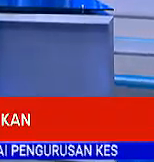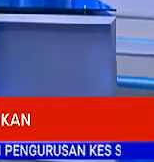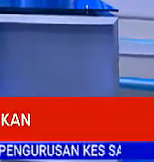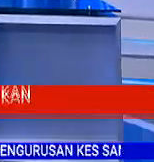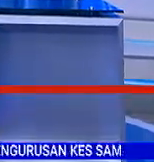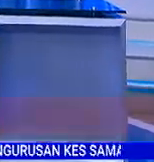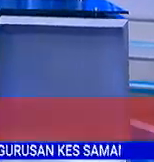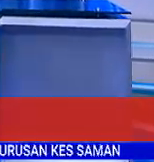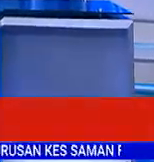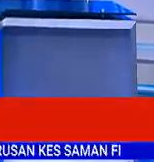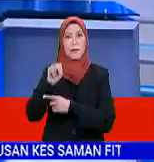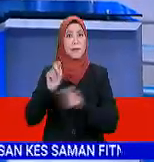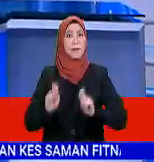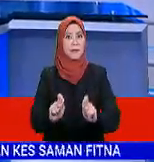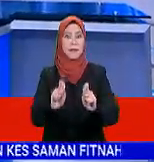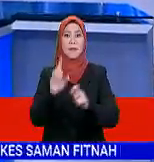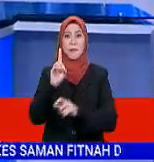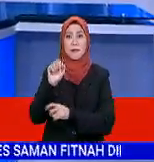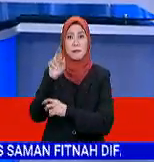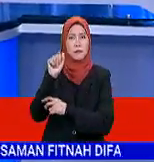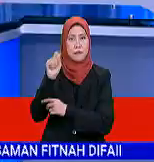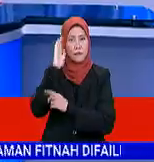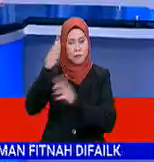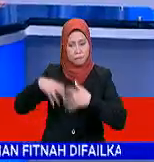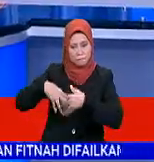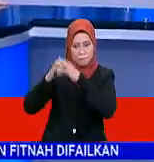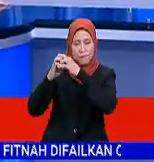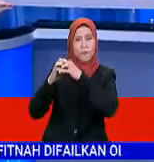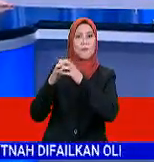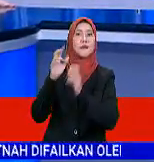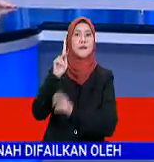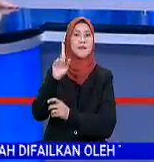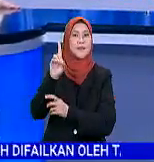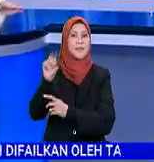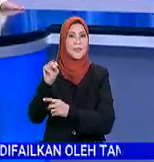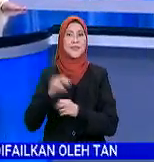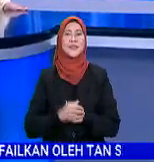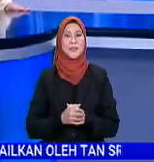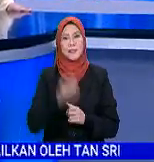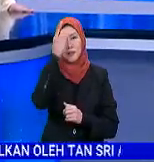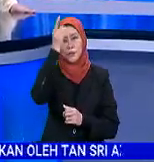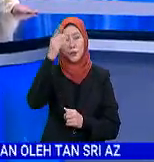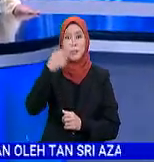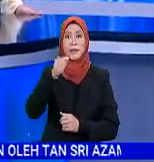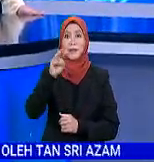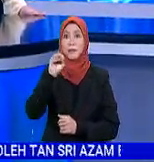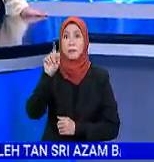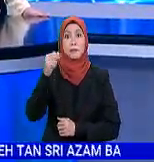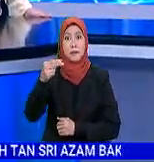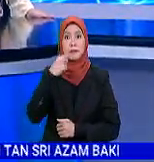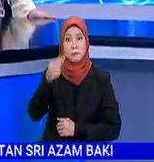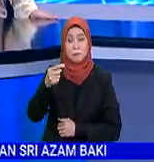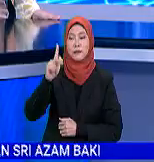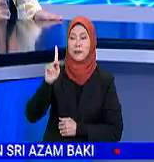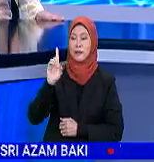negara, pelan tindakan kawalan sempadan darat akan dibangunkan KDN. Menurut menterinya Datuk Seri Hamzah Zainuddin, KDN juga